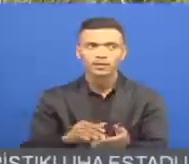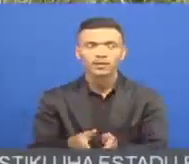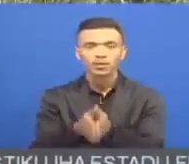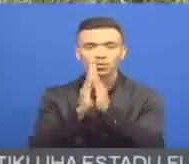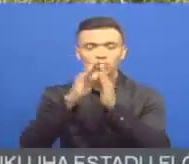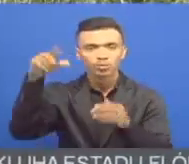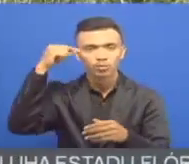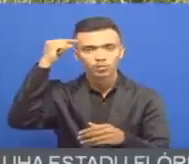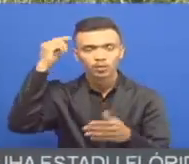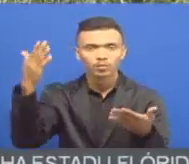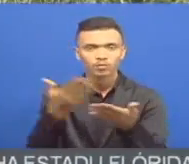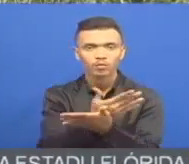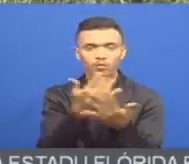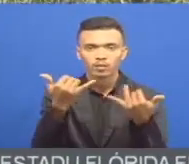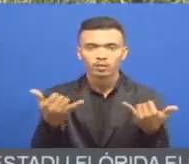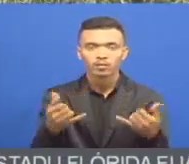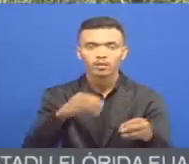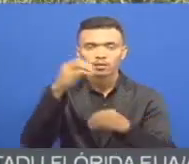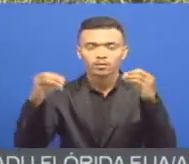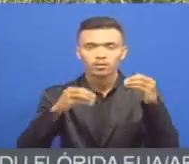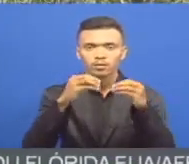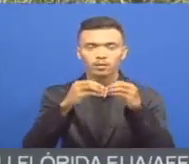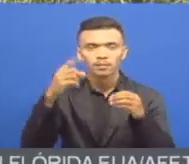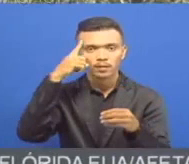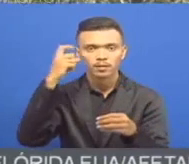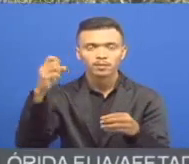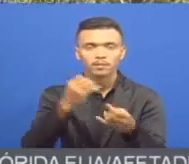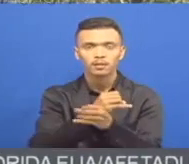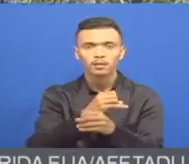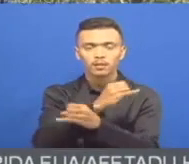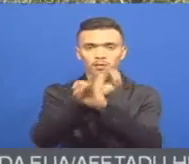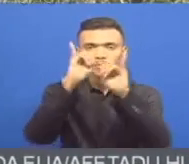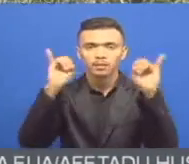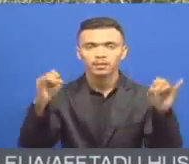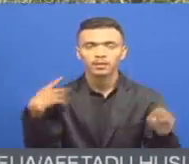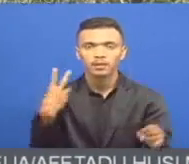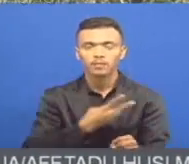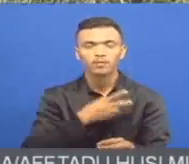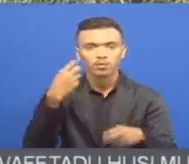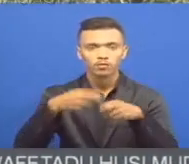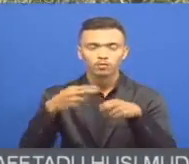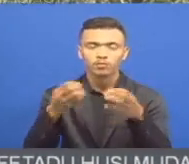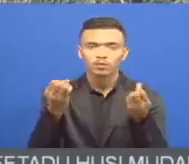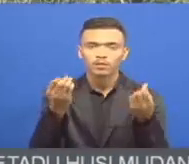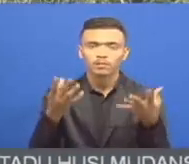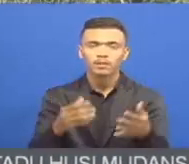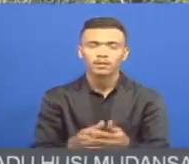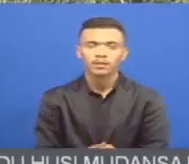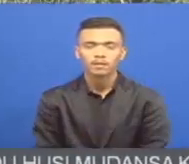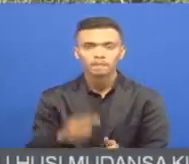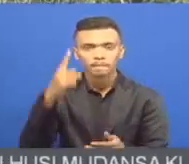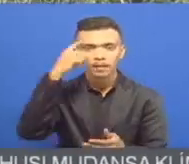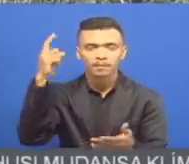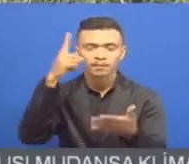suba governo pon idane kona ba tamba seita tu kolia kona bu kunan ami ne mesai so prepara ebe ami la tene ka tamba